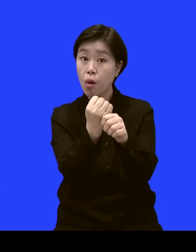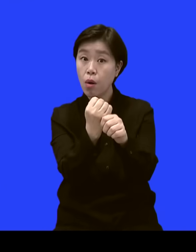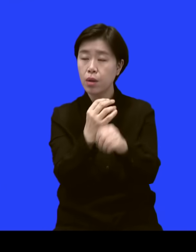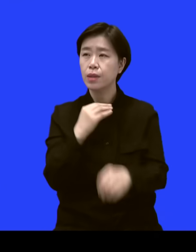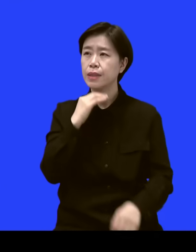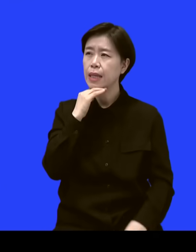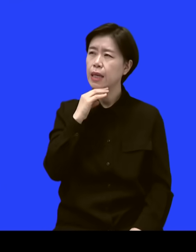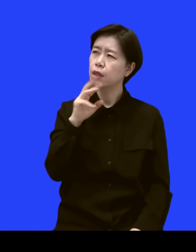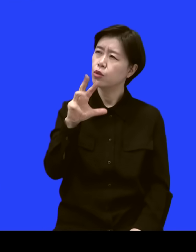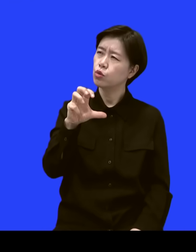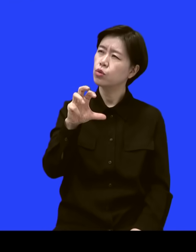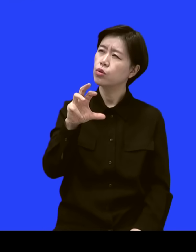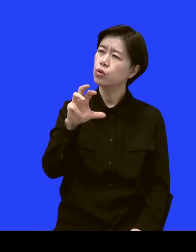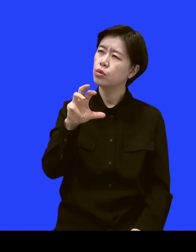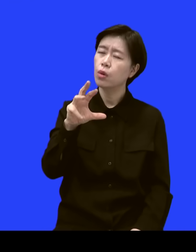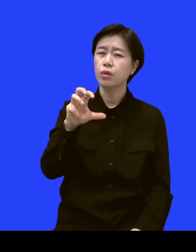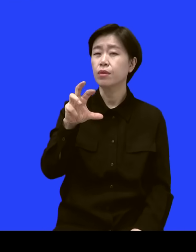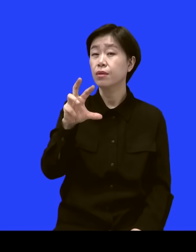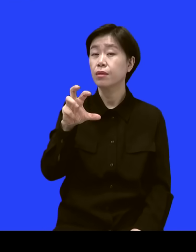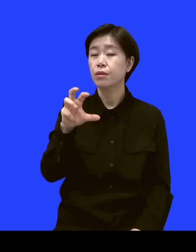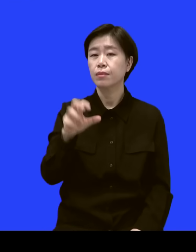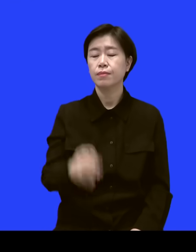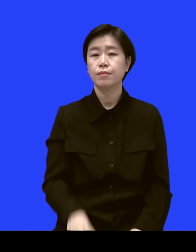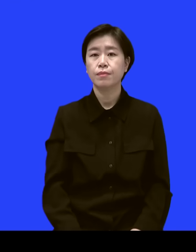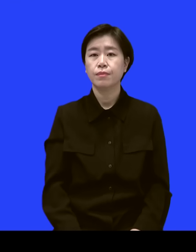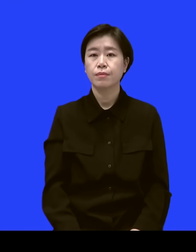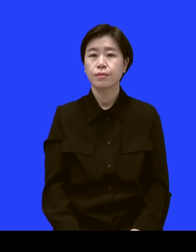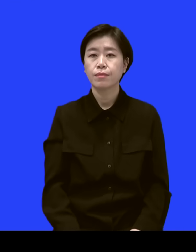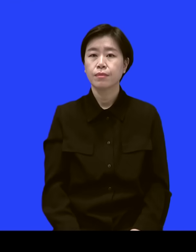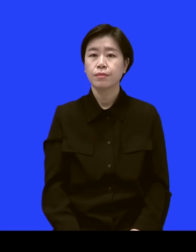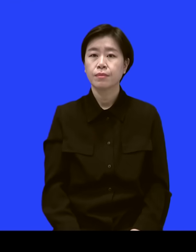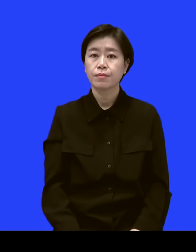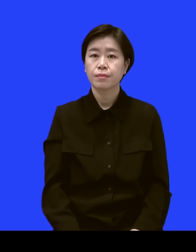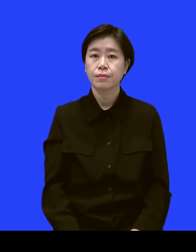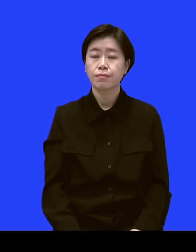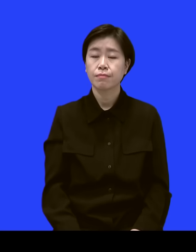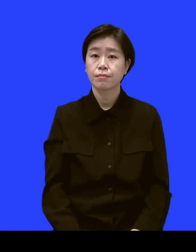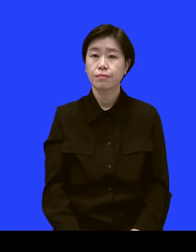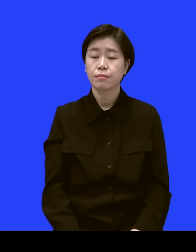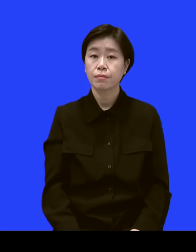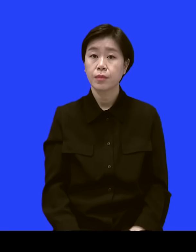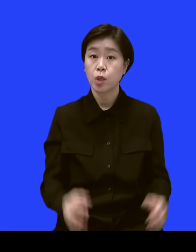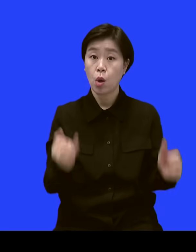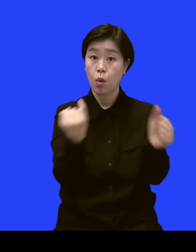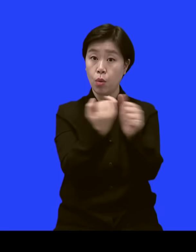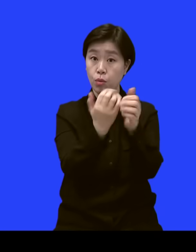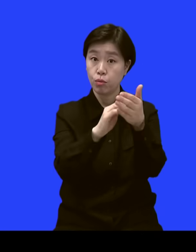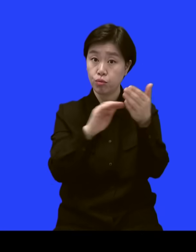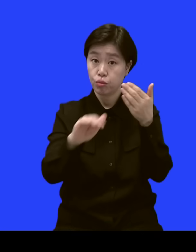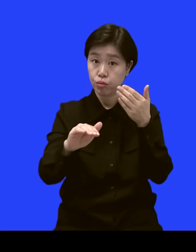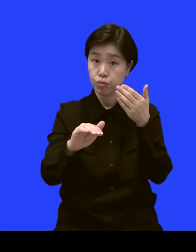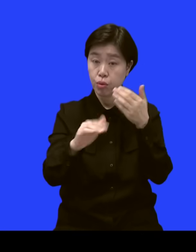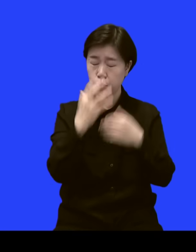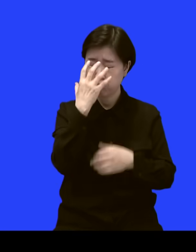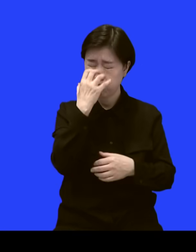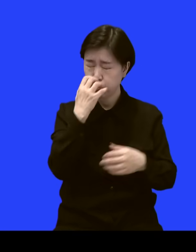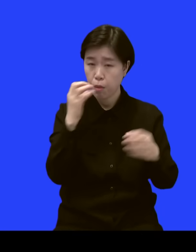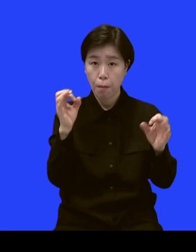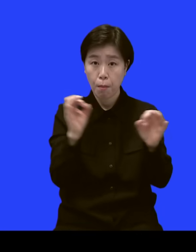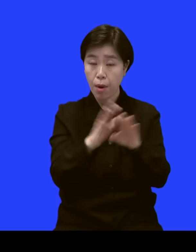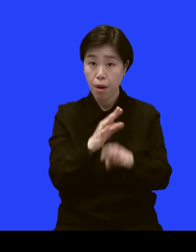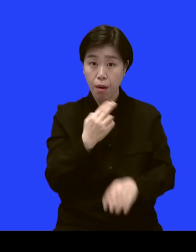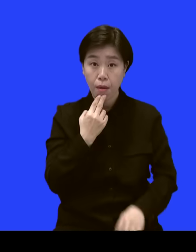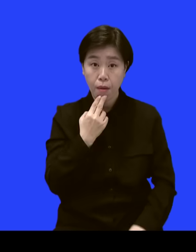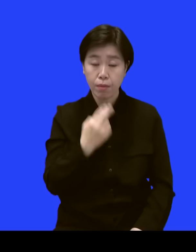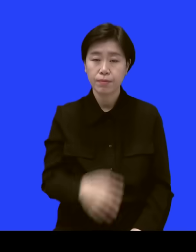35쯤에 했어요. 예. 네. 그런데도 계속 좋아지지 않고. 아이를 낳고 예. 새 아이를 제가